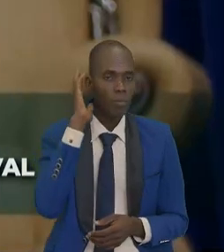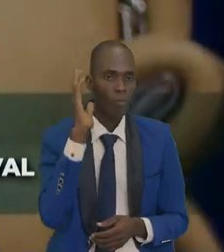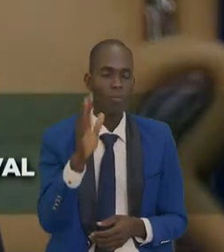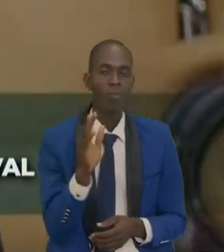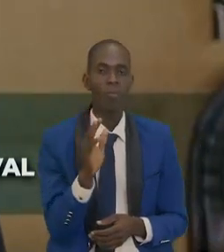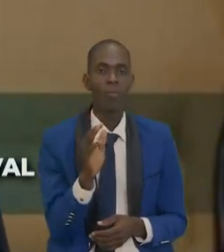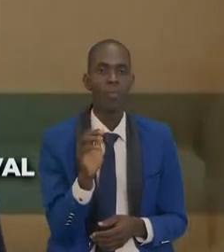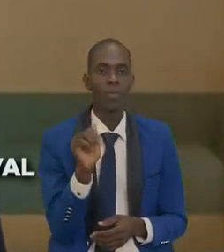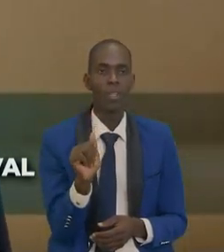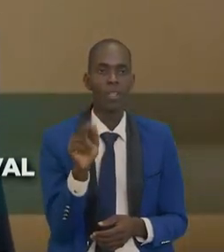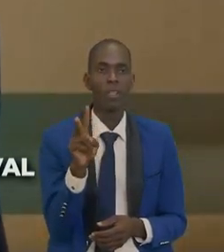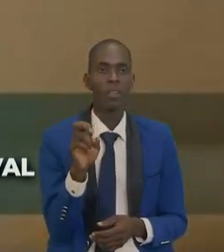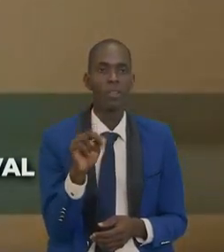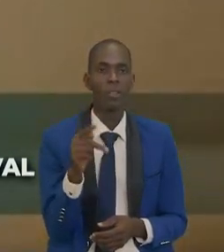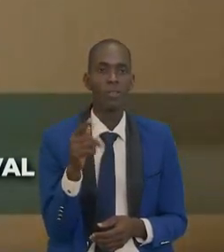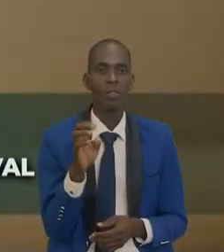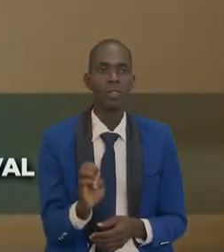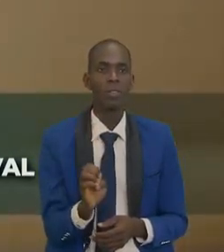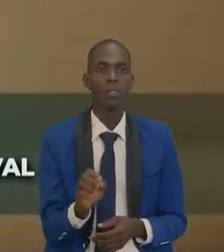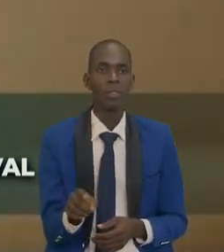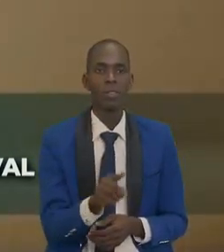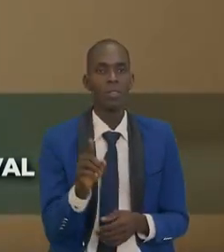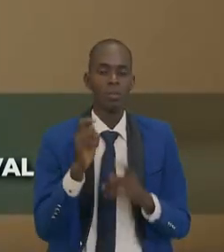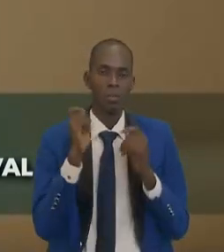il les fera promptement justice.